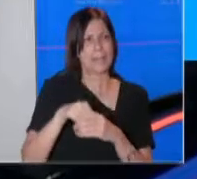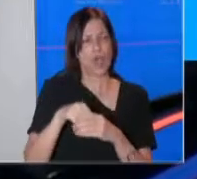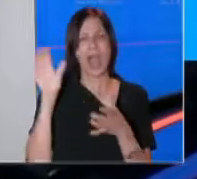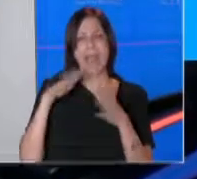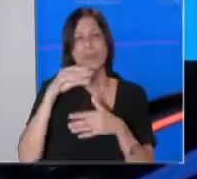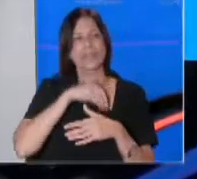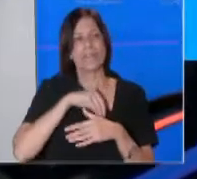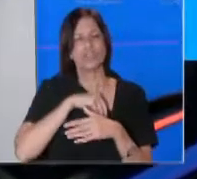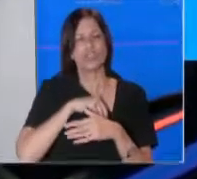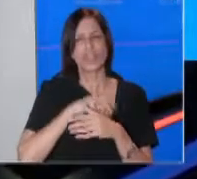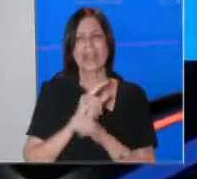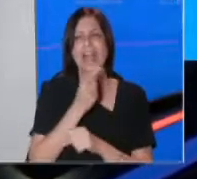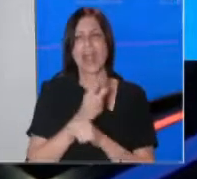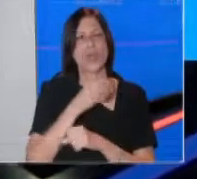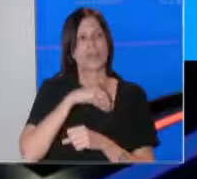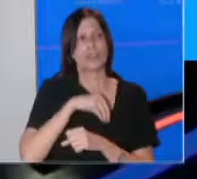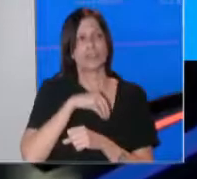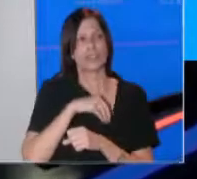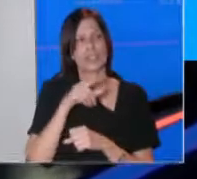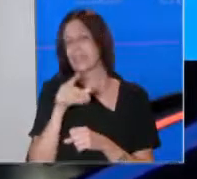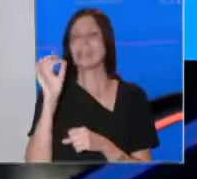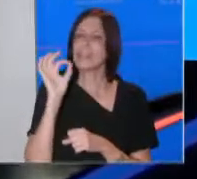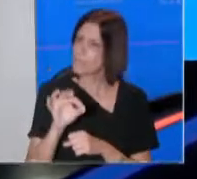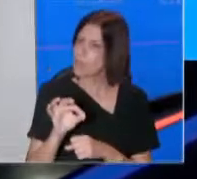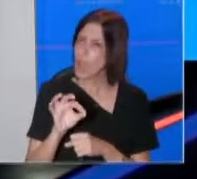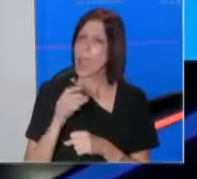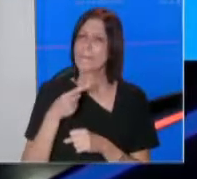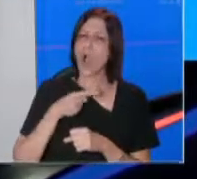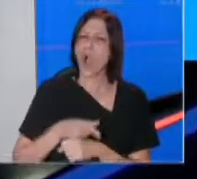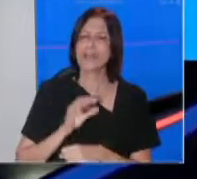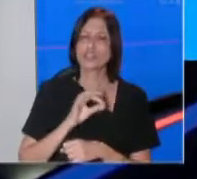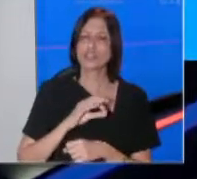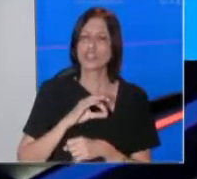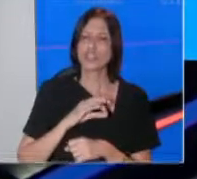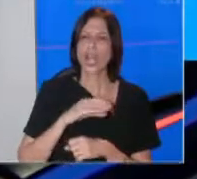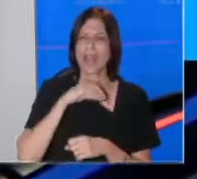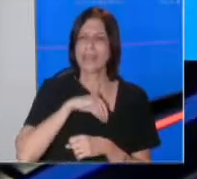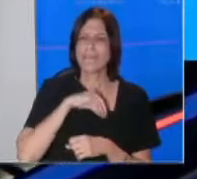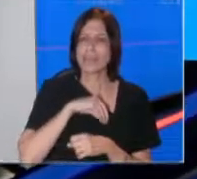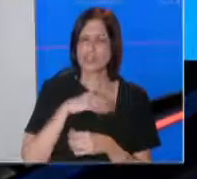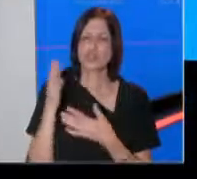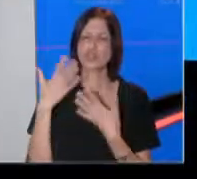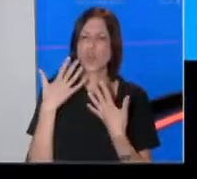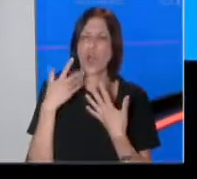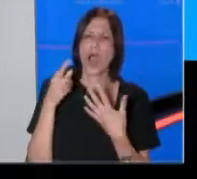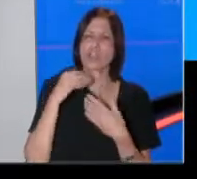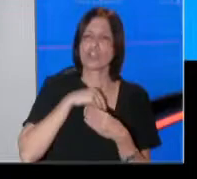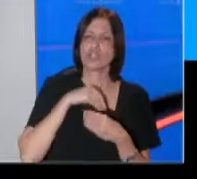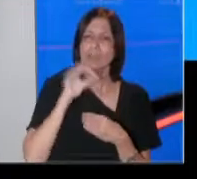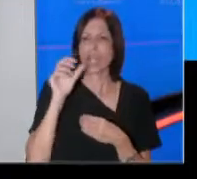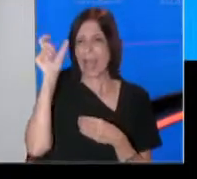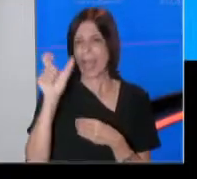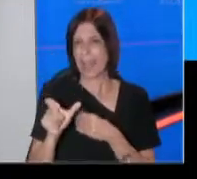נפשית. התעללות נפשית היא בעצם לפגוע בעומק של נפש, רוח, נשמה, של האדם, או במקרה הזה